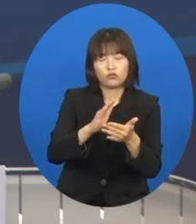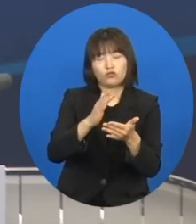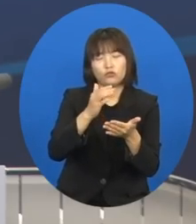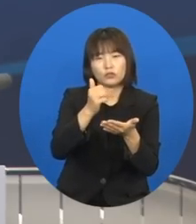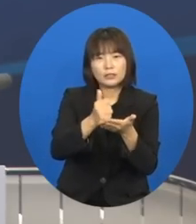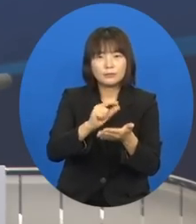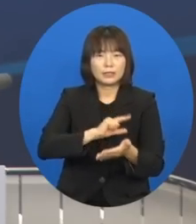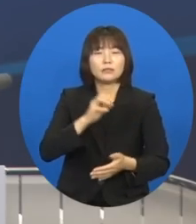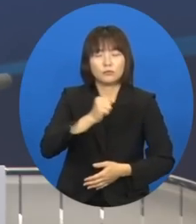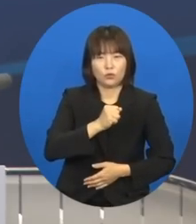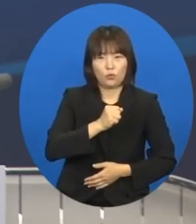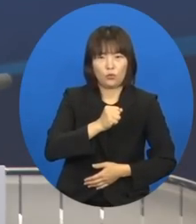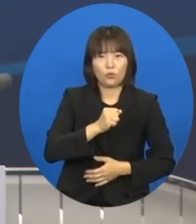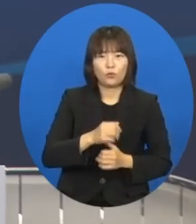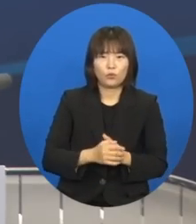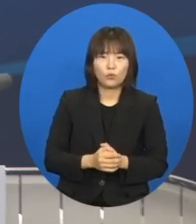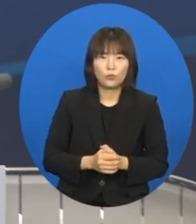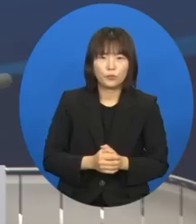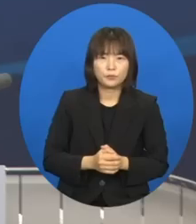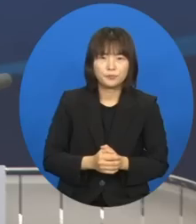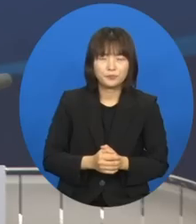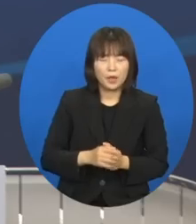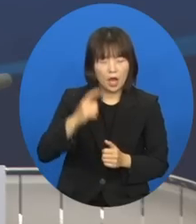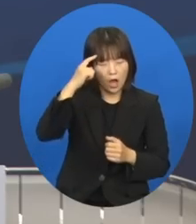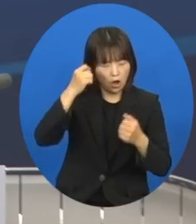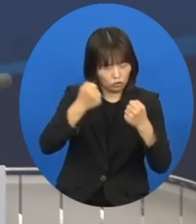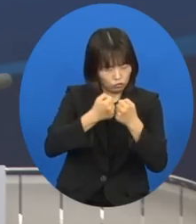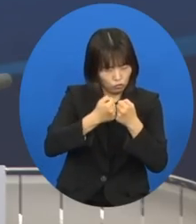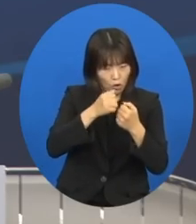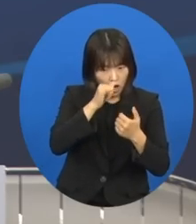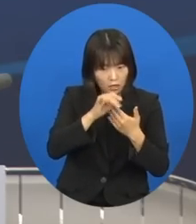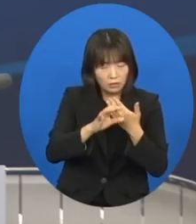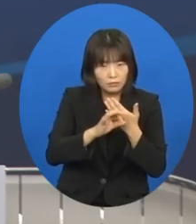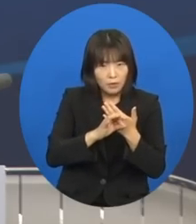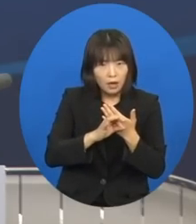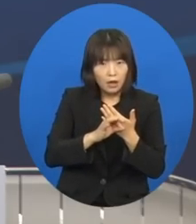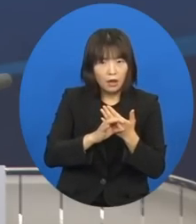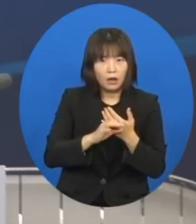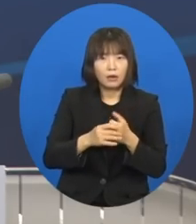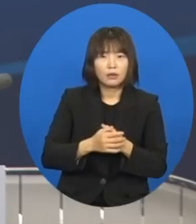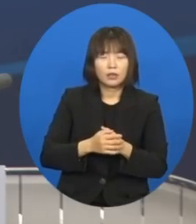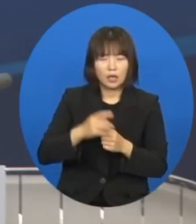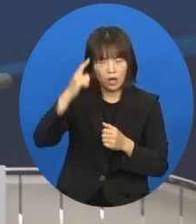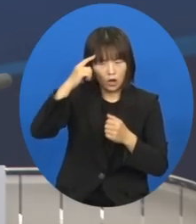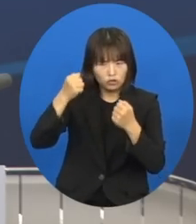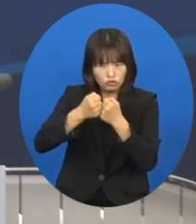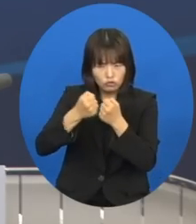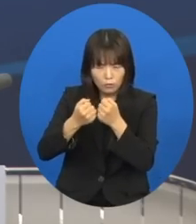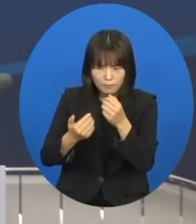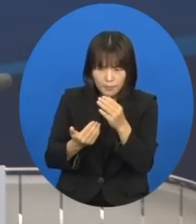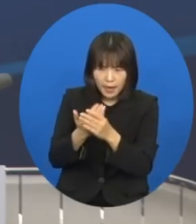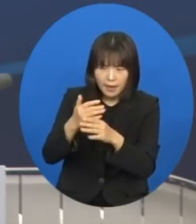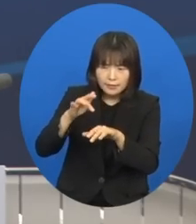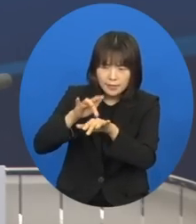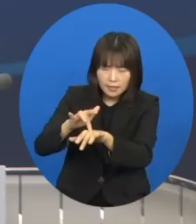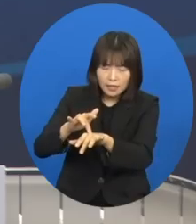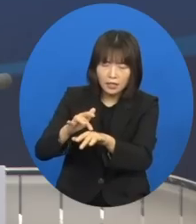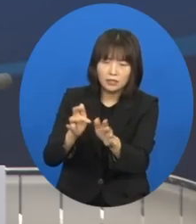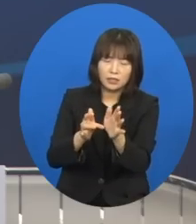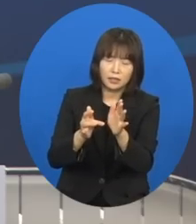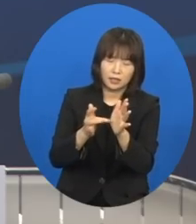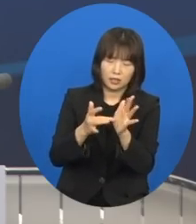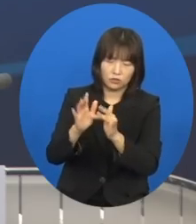항상 아픔이 있을 때, 예를 들어 두통이면 내게 두통을 느끼게 하는 사단아, 나사렛 주 예수 그리스도